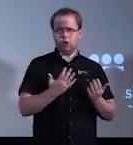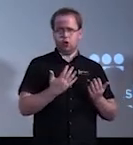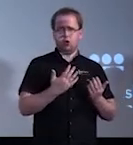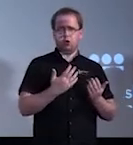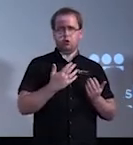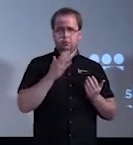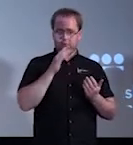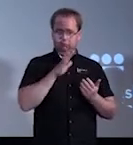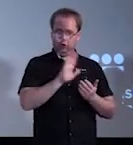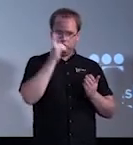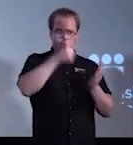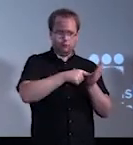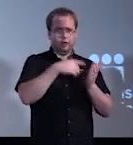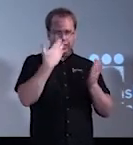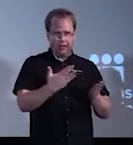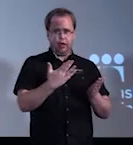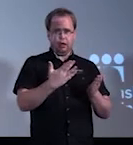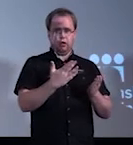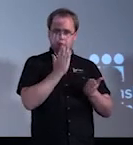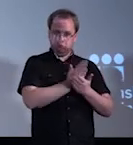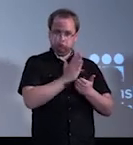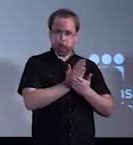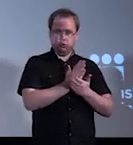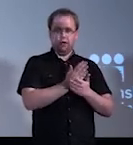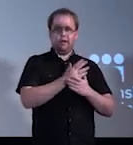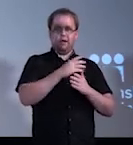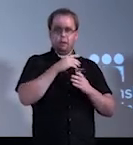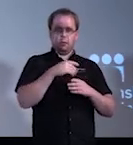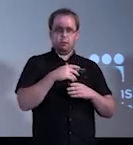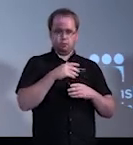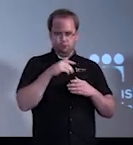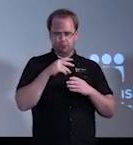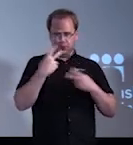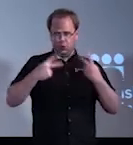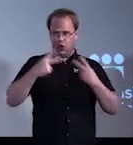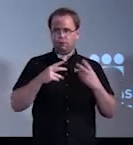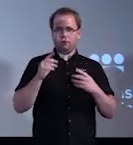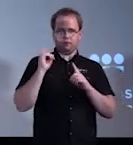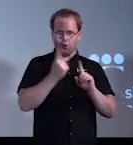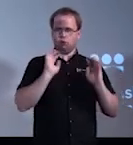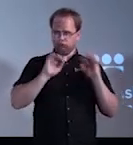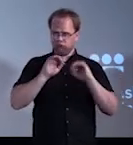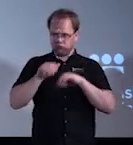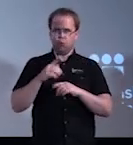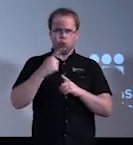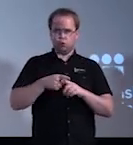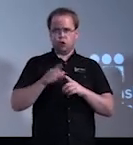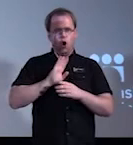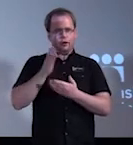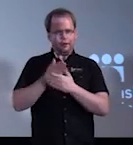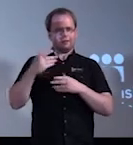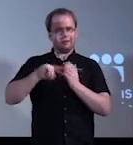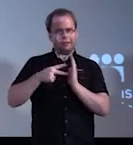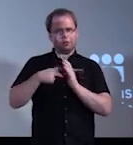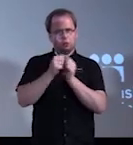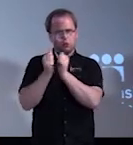verkligen syftar till att säkerställa att biografen får publiken dit, att de kan få en teknisk upprustning. Och man